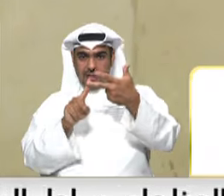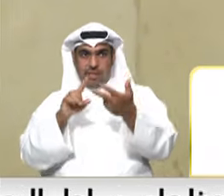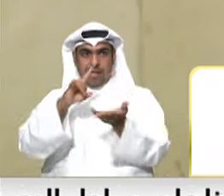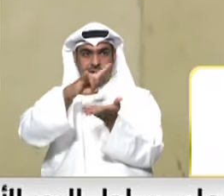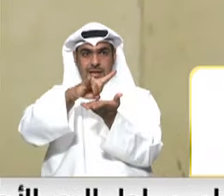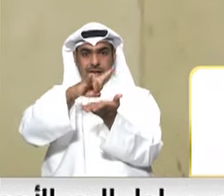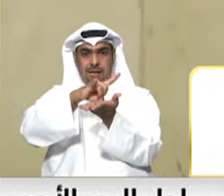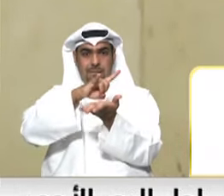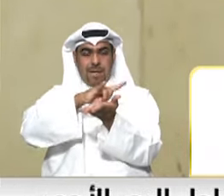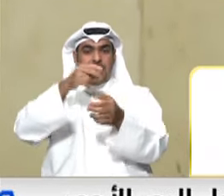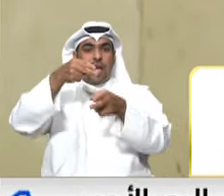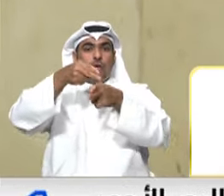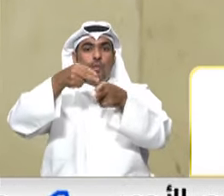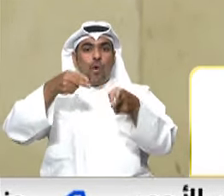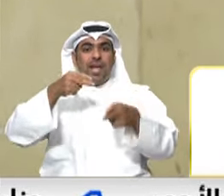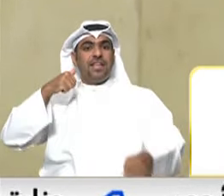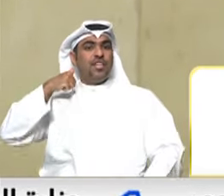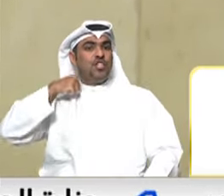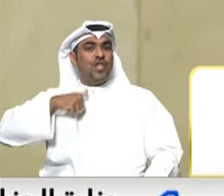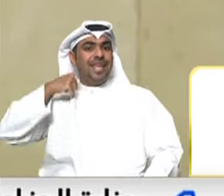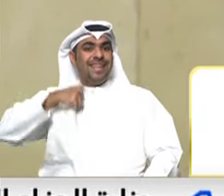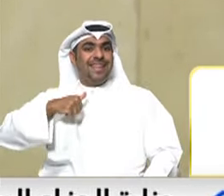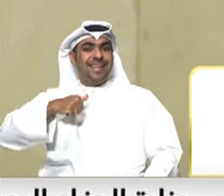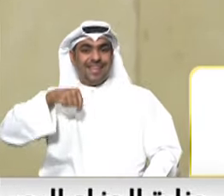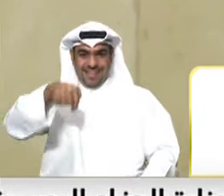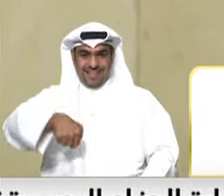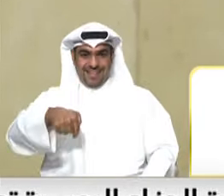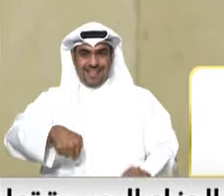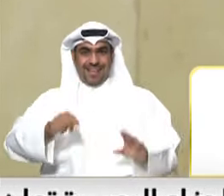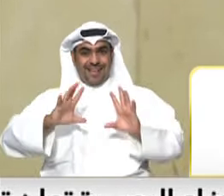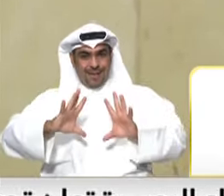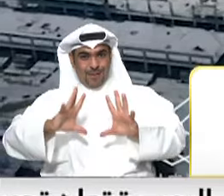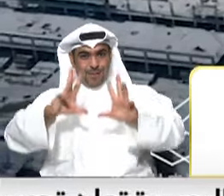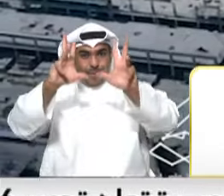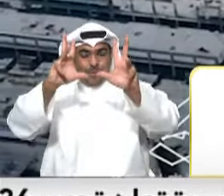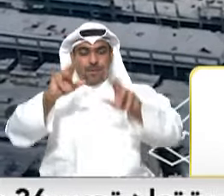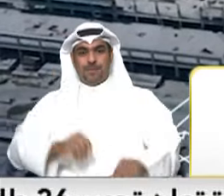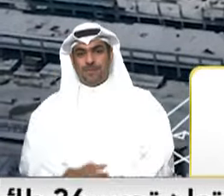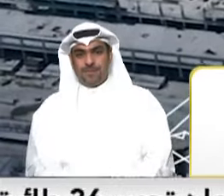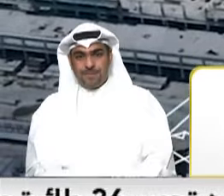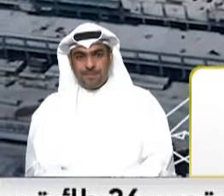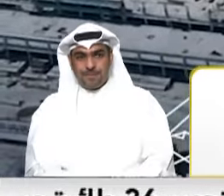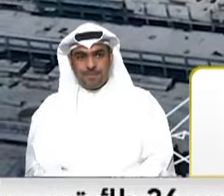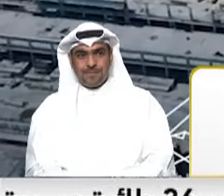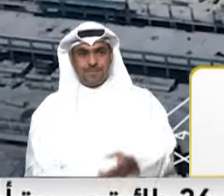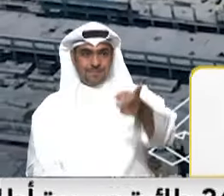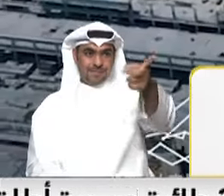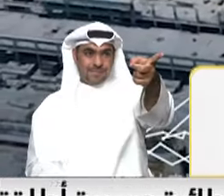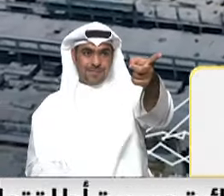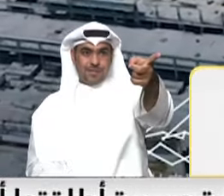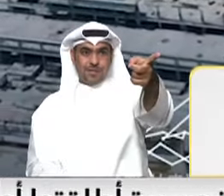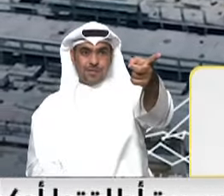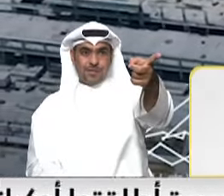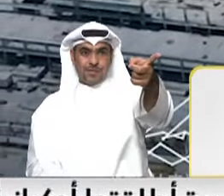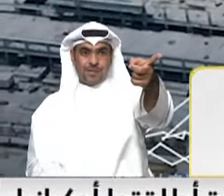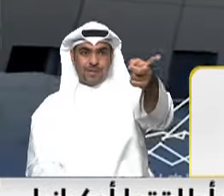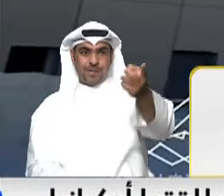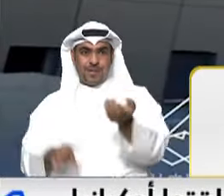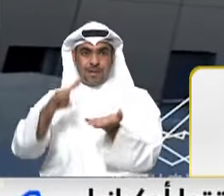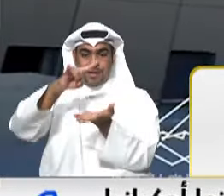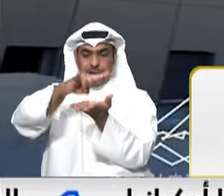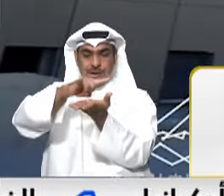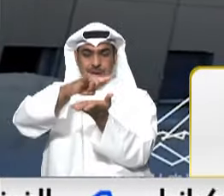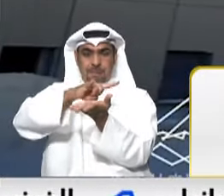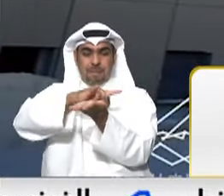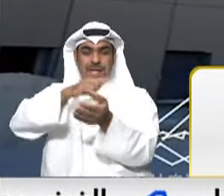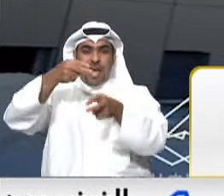قد تعيد تنفيذ هذه الأعمال وتسليمها في الوقت المحدد. مشروع مطار الكويت الدولي الجديد أحد